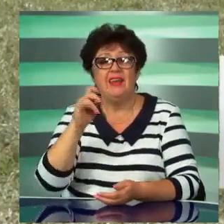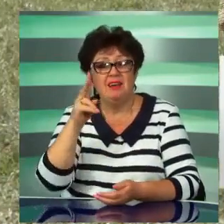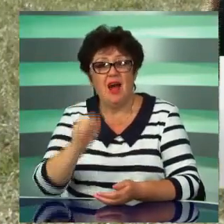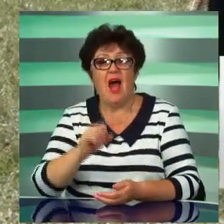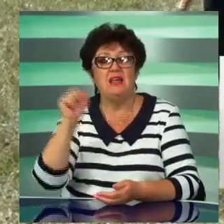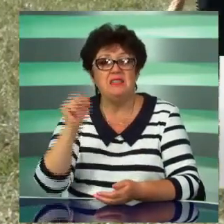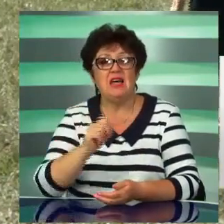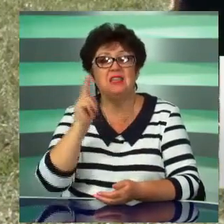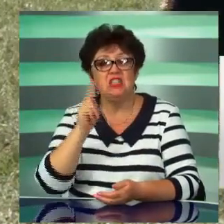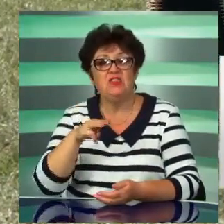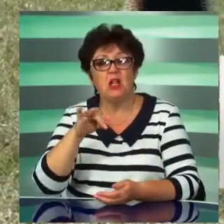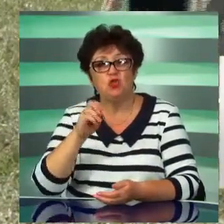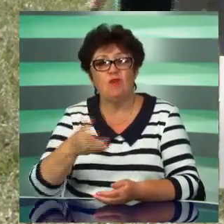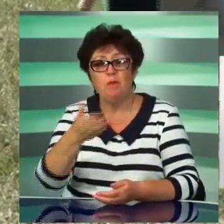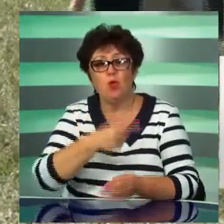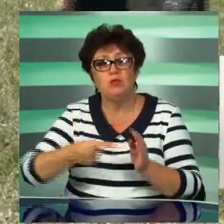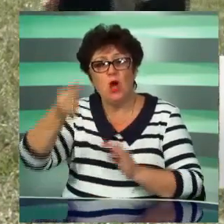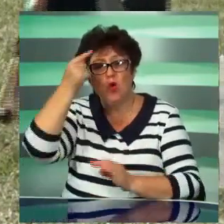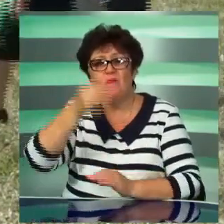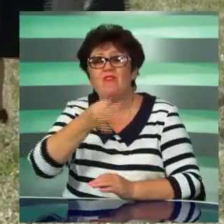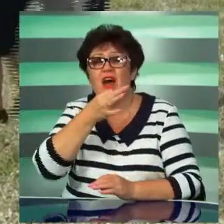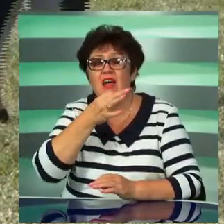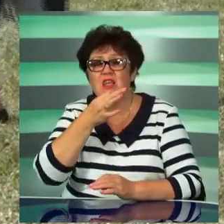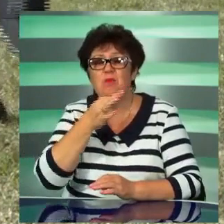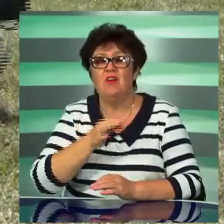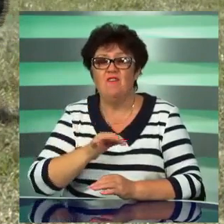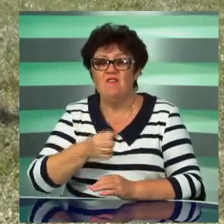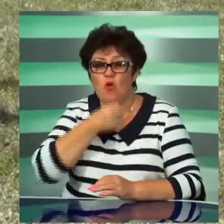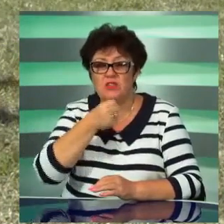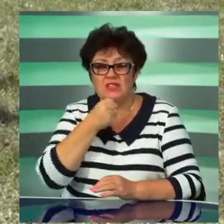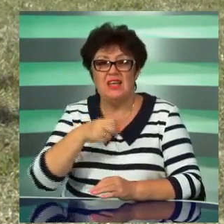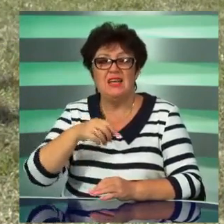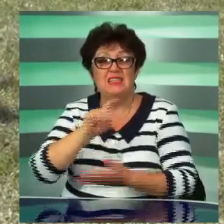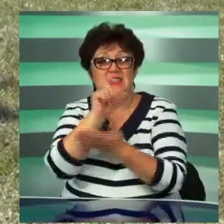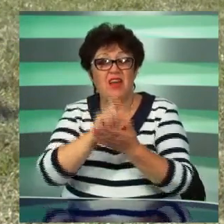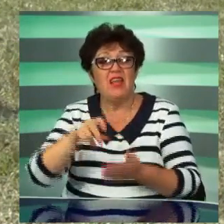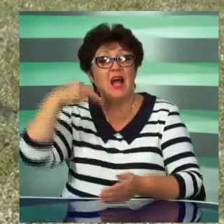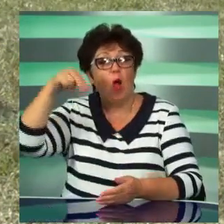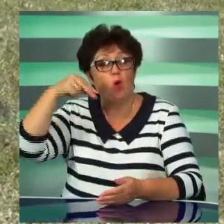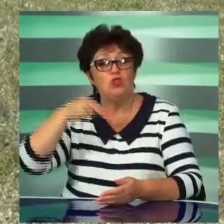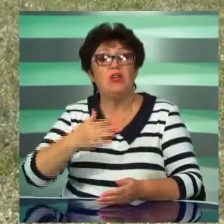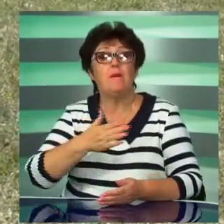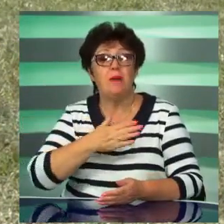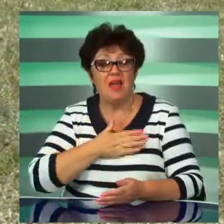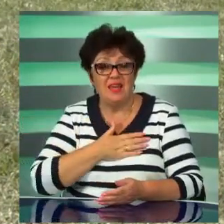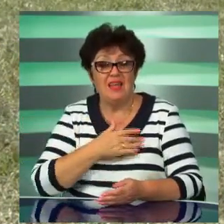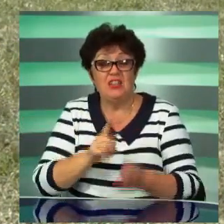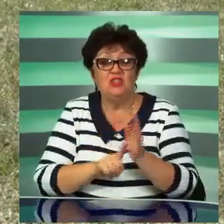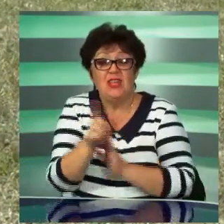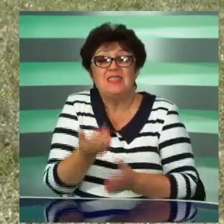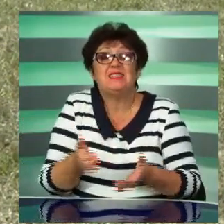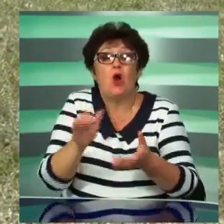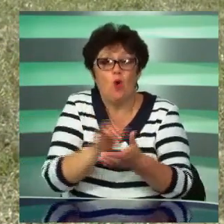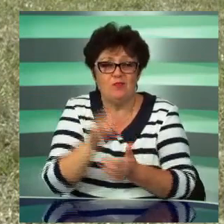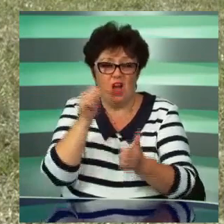Алексея Константиновича Толстого мы узнаем в самом раннем возрасте. Со стихотворения «Колокольчики мои», наверное, начинается знакомство с его творчеством у каждого